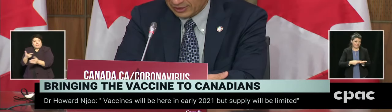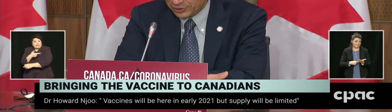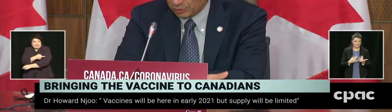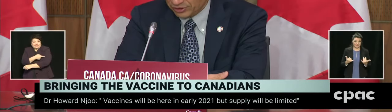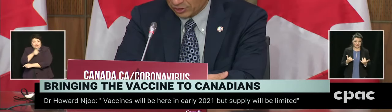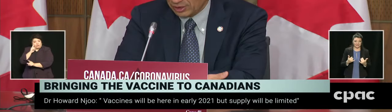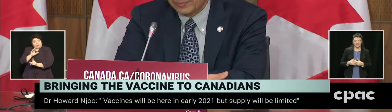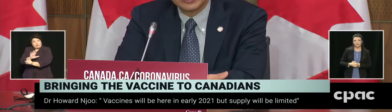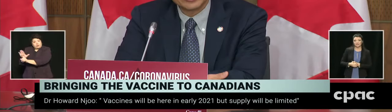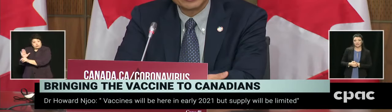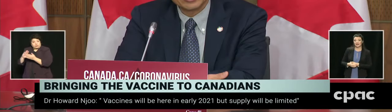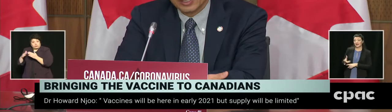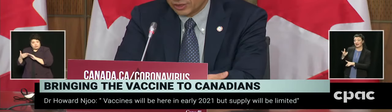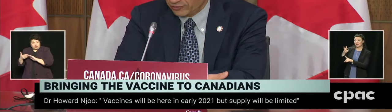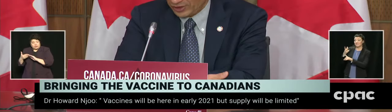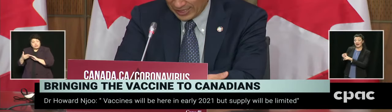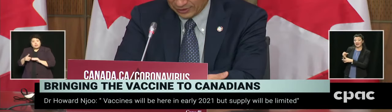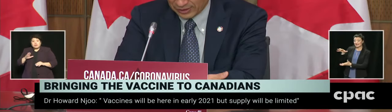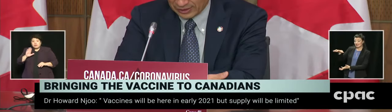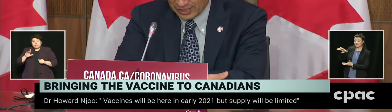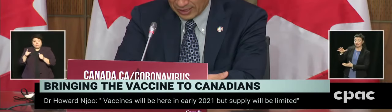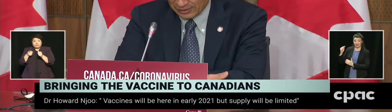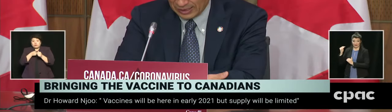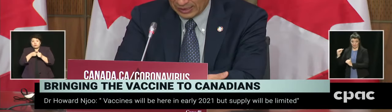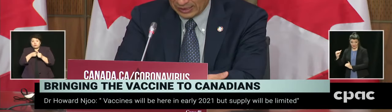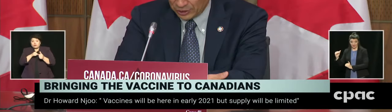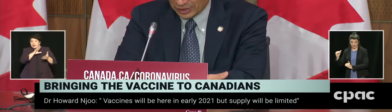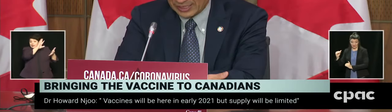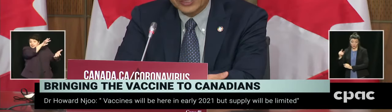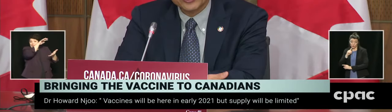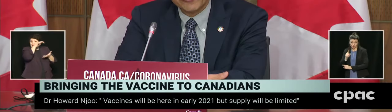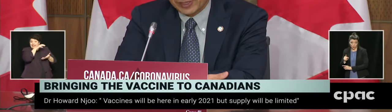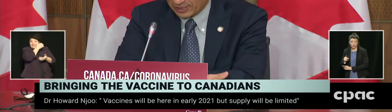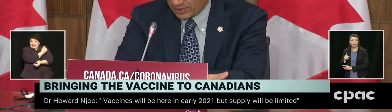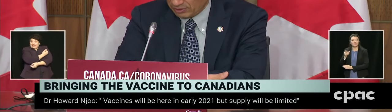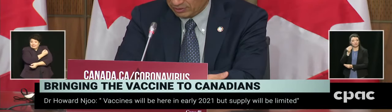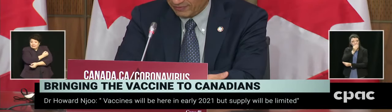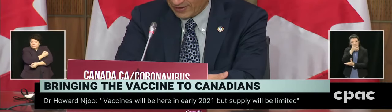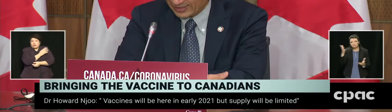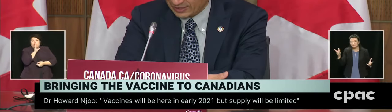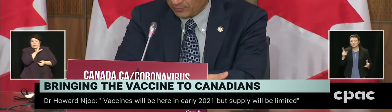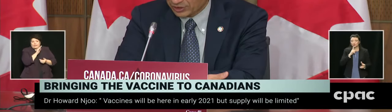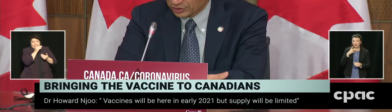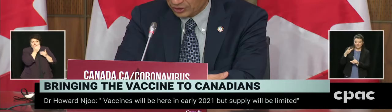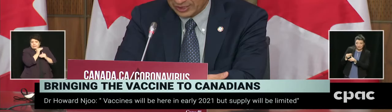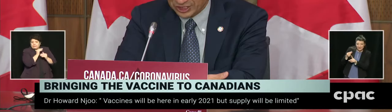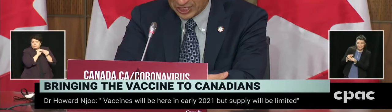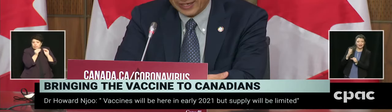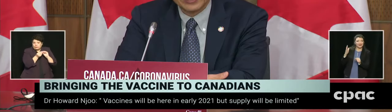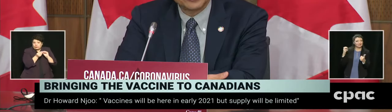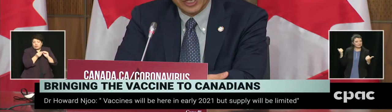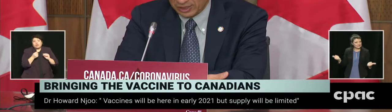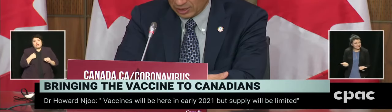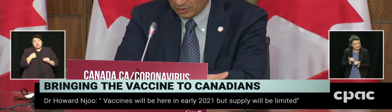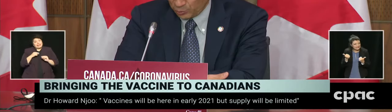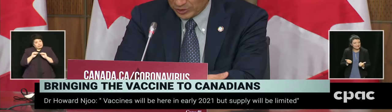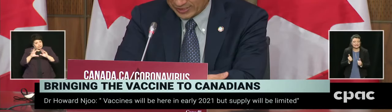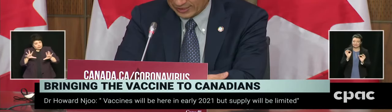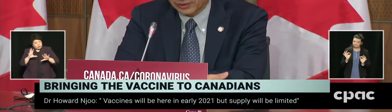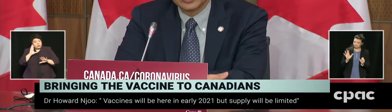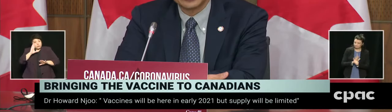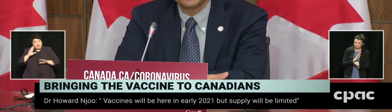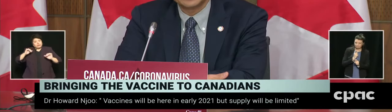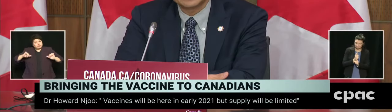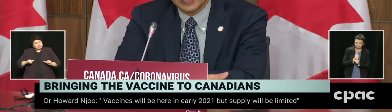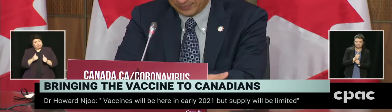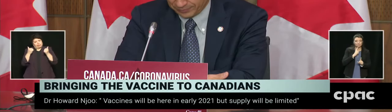stocks initiaux seront limités, je veux être clair, il y aura suffisamment de vaccins pour que chaque Canadien puisse